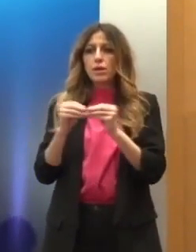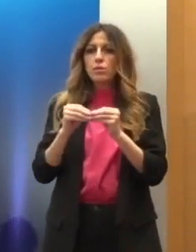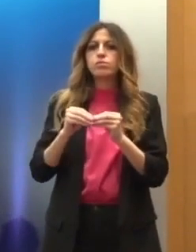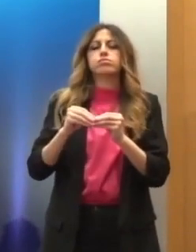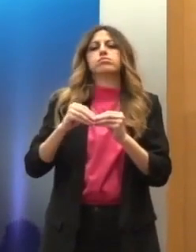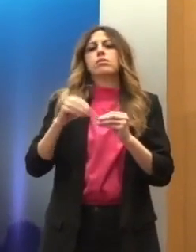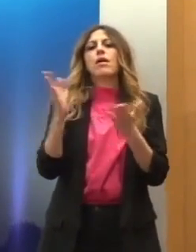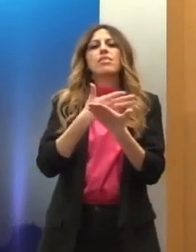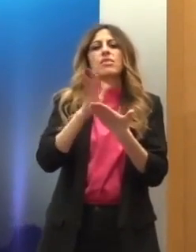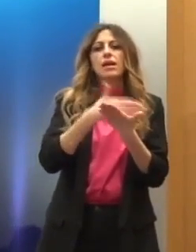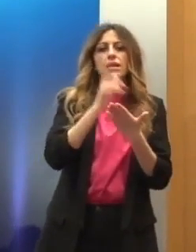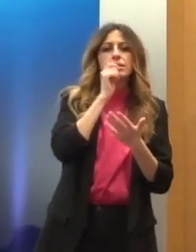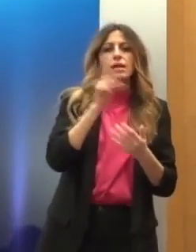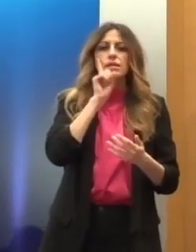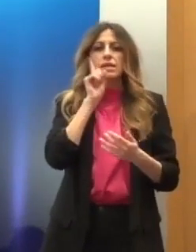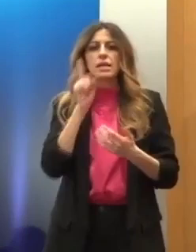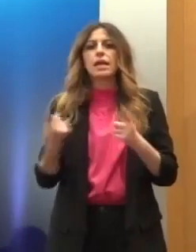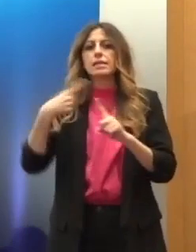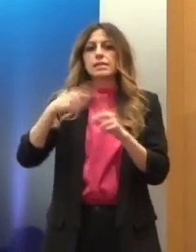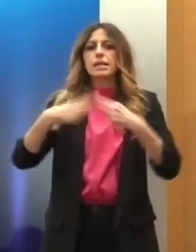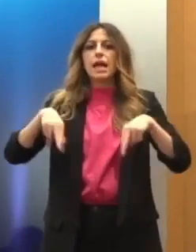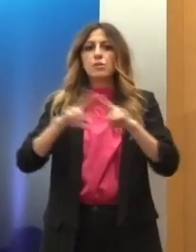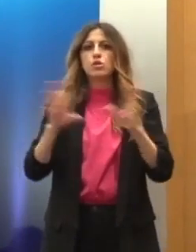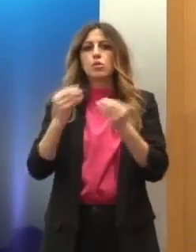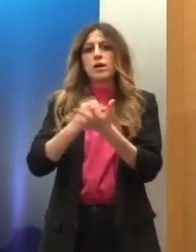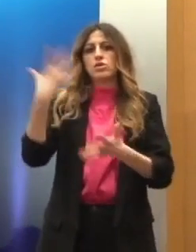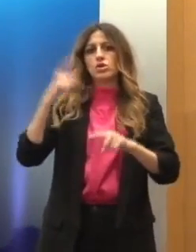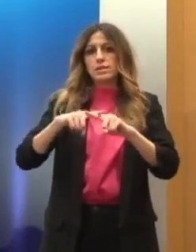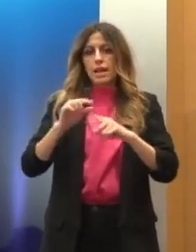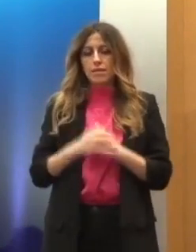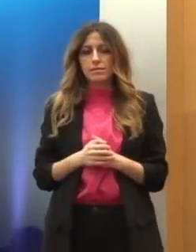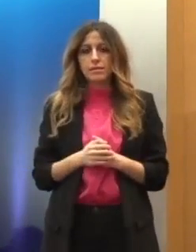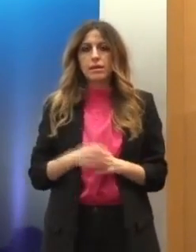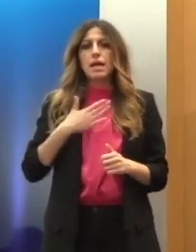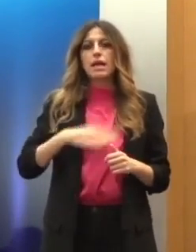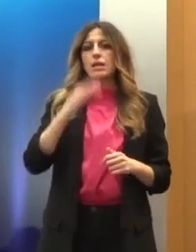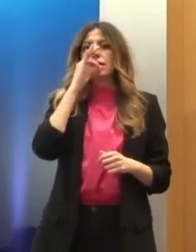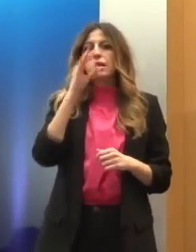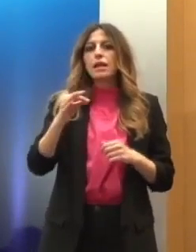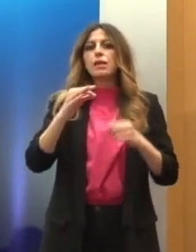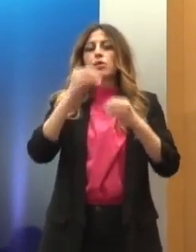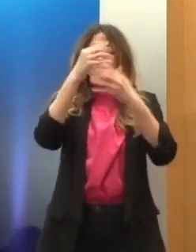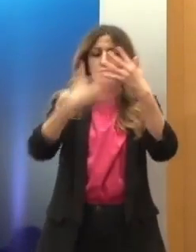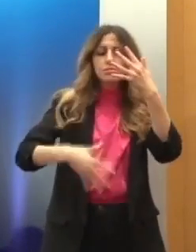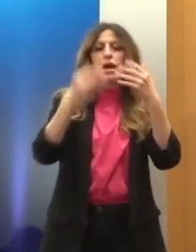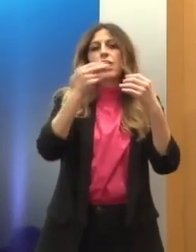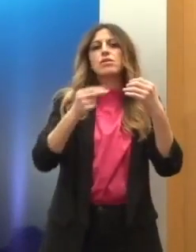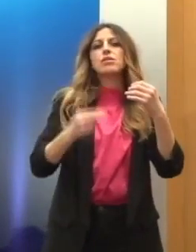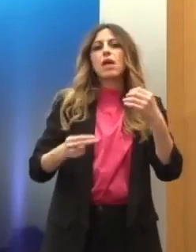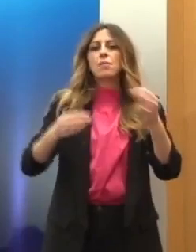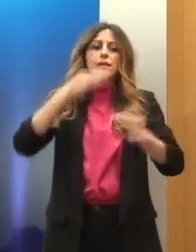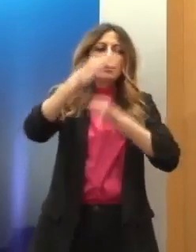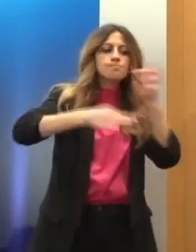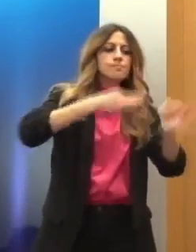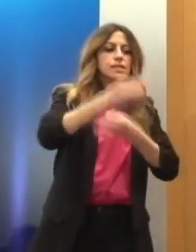Περιοδική Αξιολόγηση της χώρας. Θα ήθελα να αναφερθώ σε επιμέρους θεματικές, στις συστάσεις σε επιμέρους θεματικές